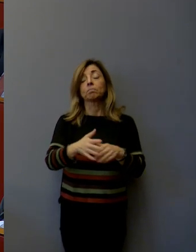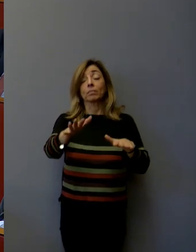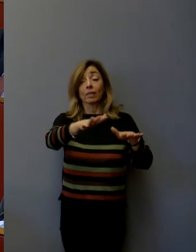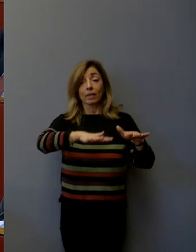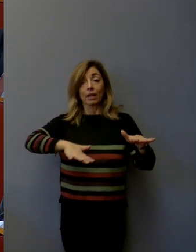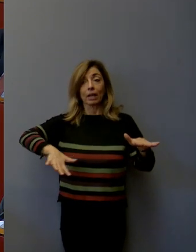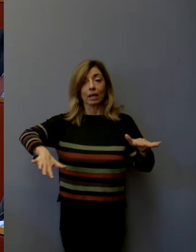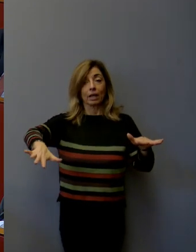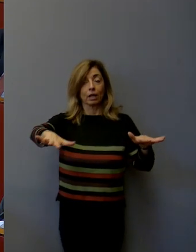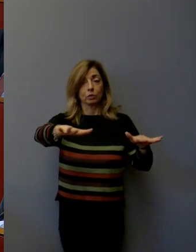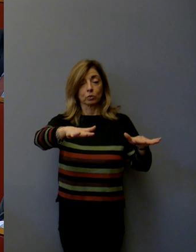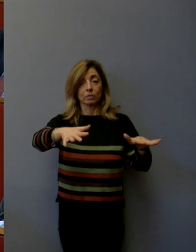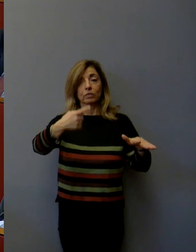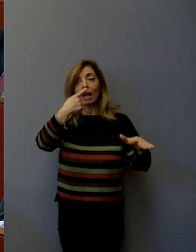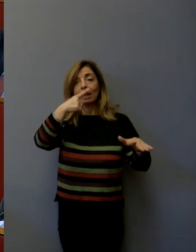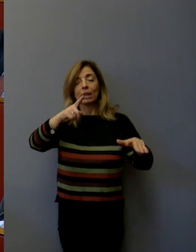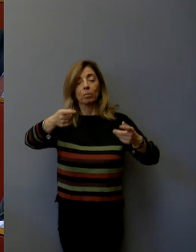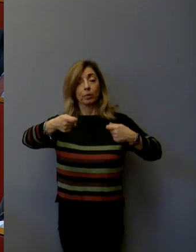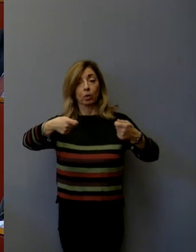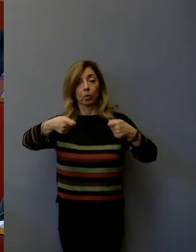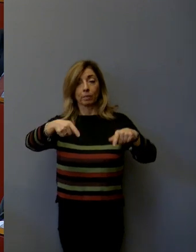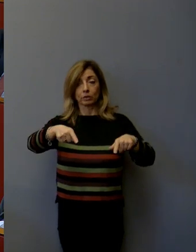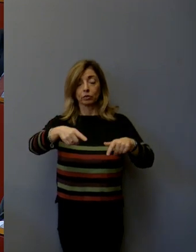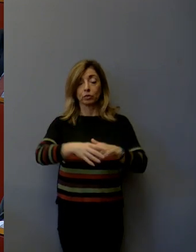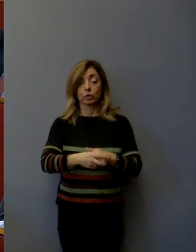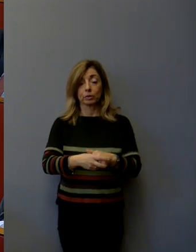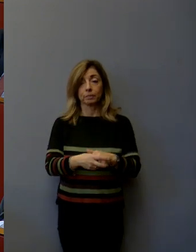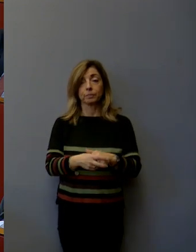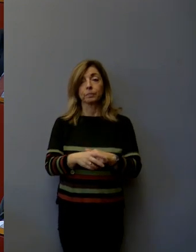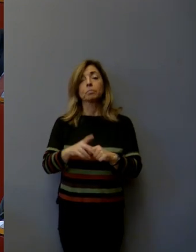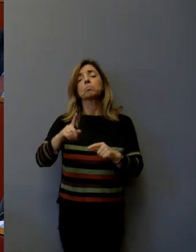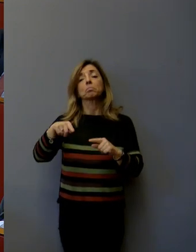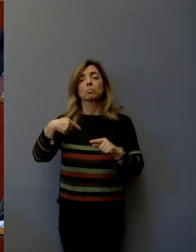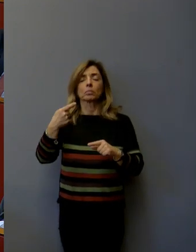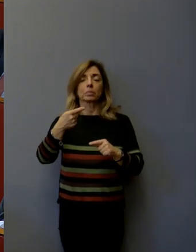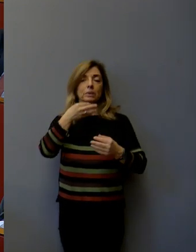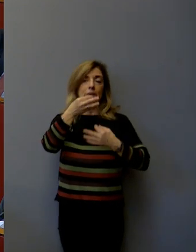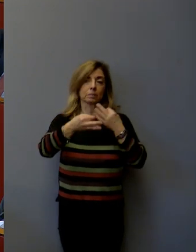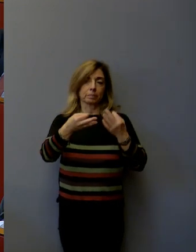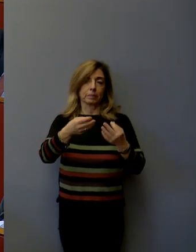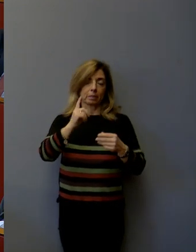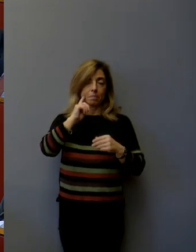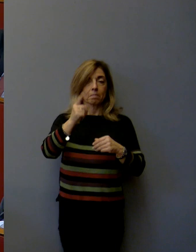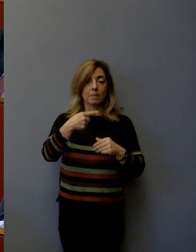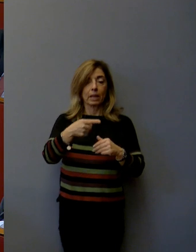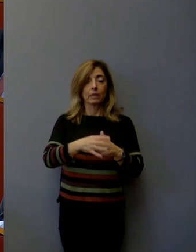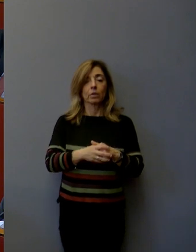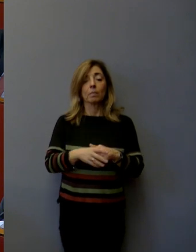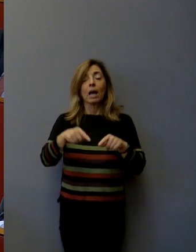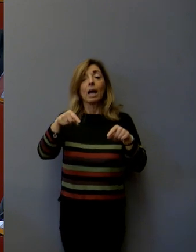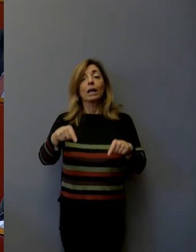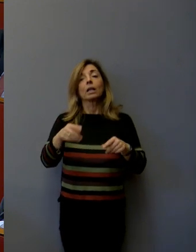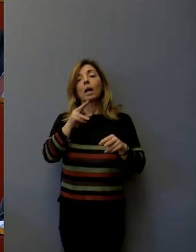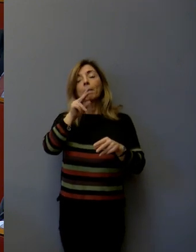di carattere commerciale su cui ritornerò in maniera più puntuale ma al momento sono a fare delle premesse